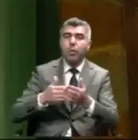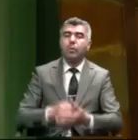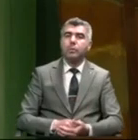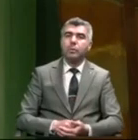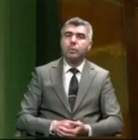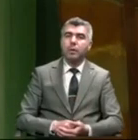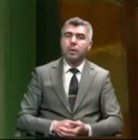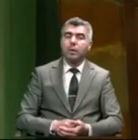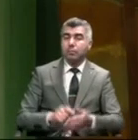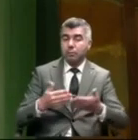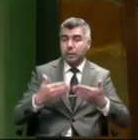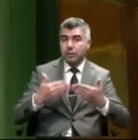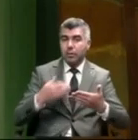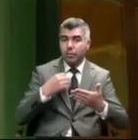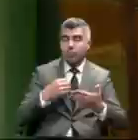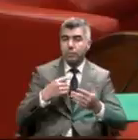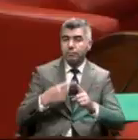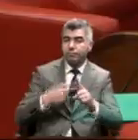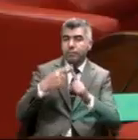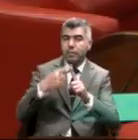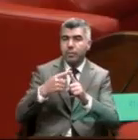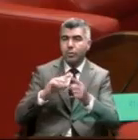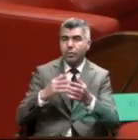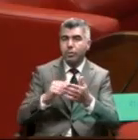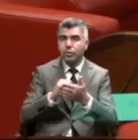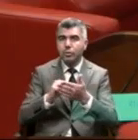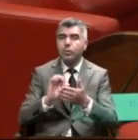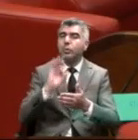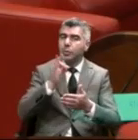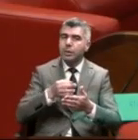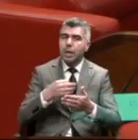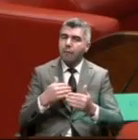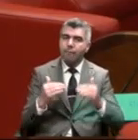هذا الوضع تضخم المتزايد اكيد